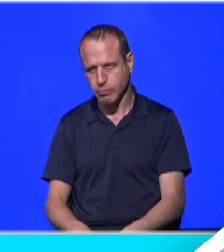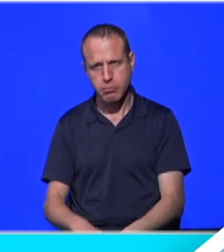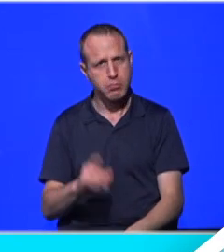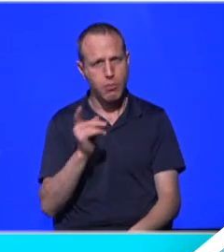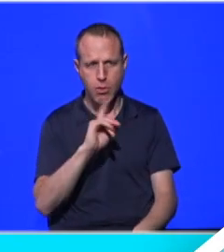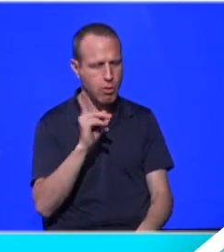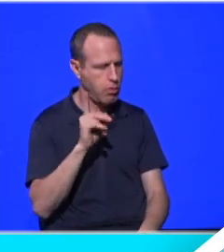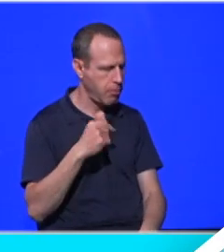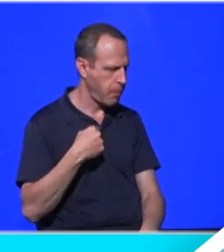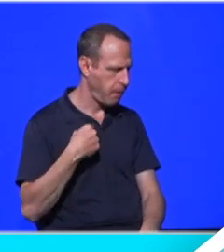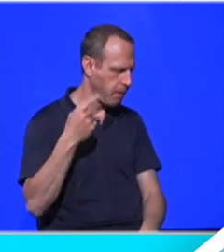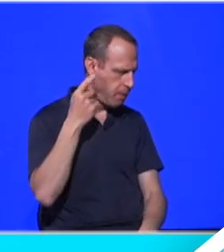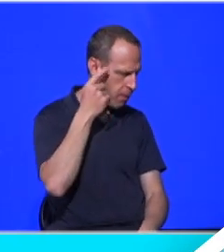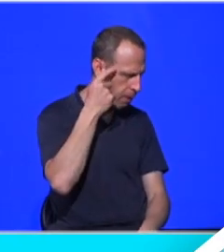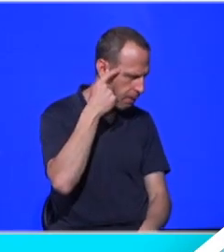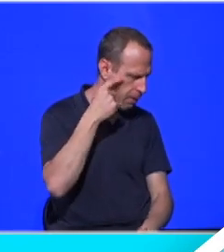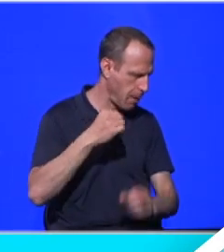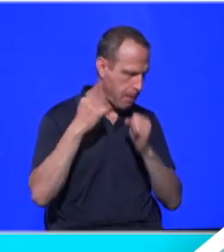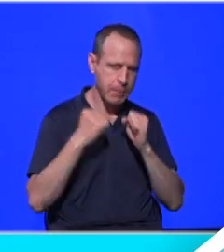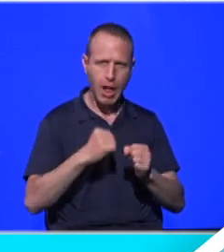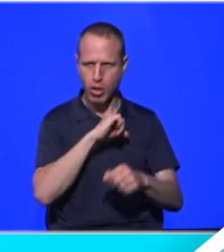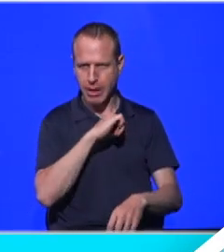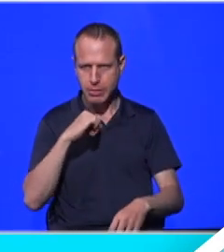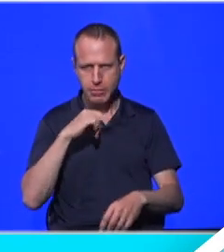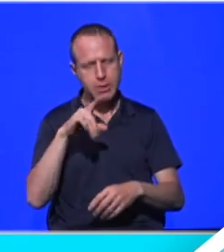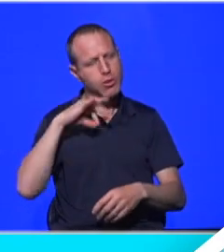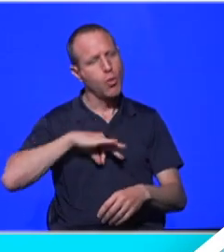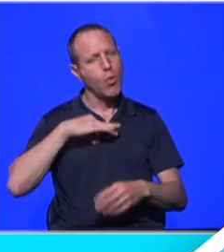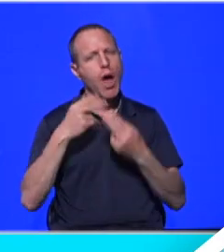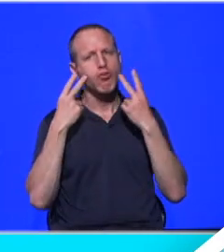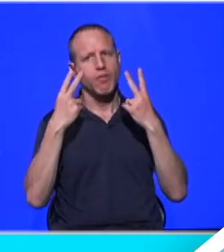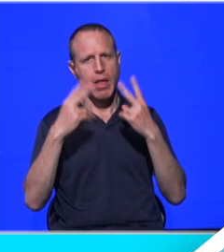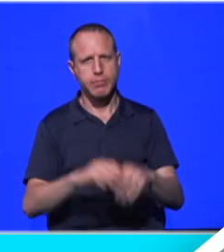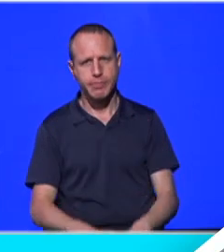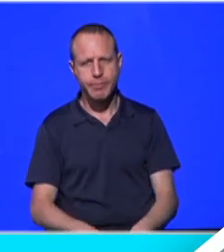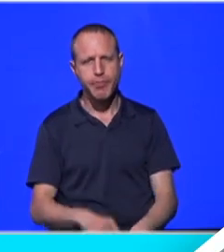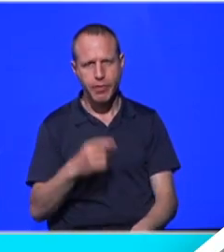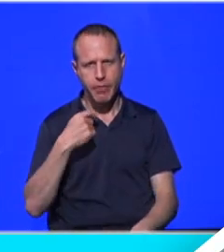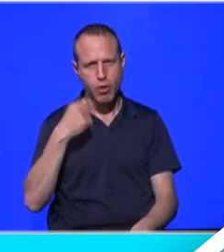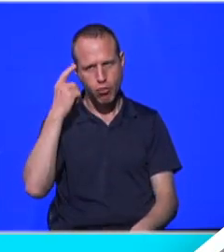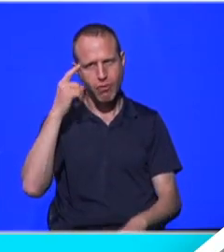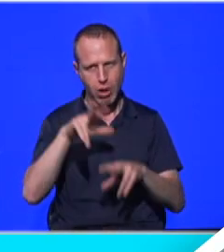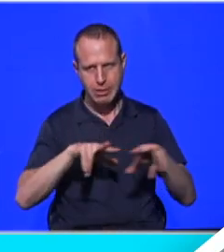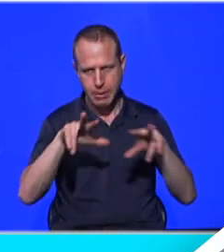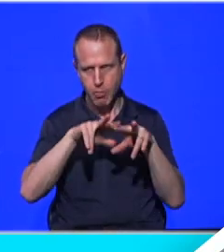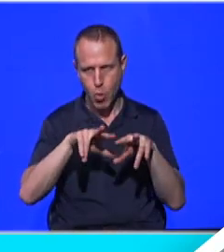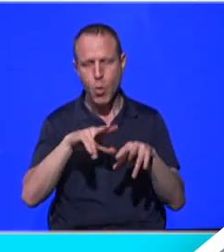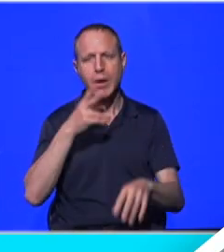לא, אני חושב שביטחון עצמי זו תכונה חשובה, ואני חושב שהציבור